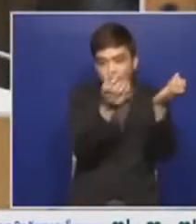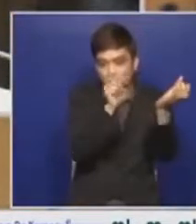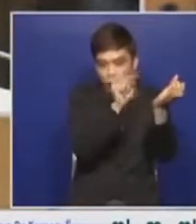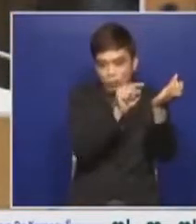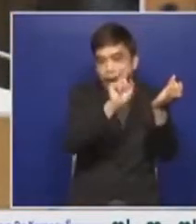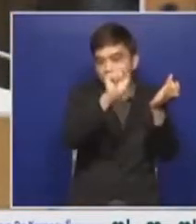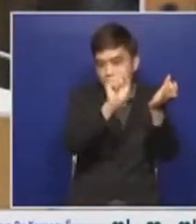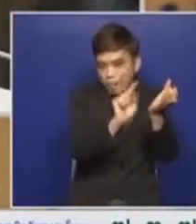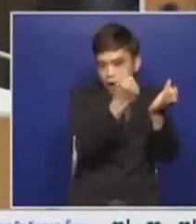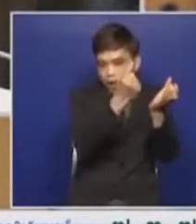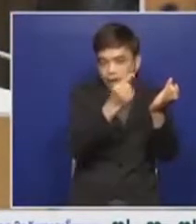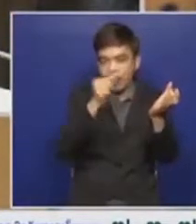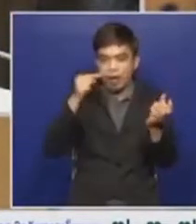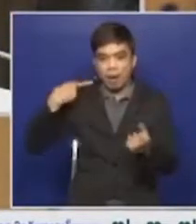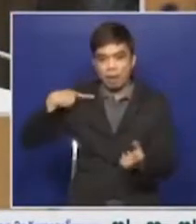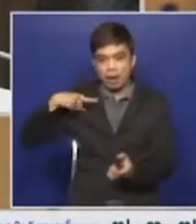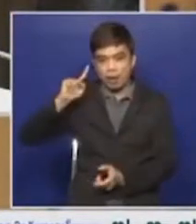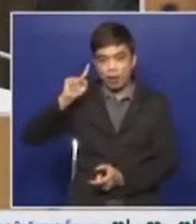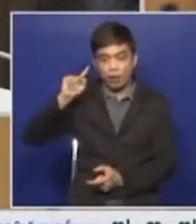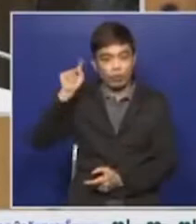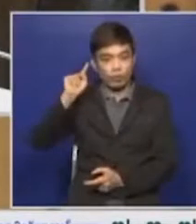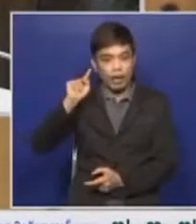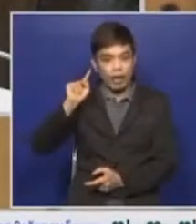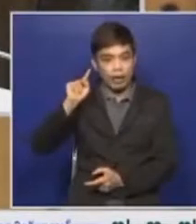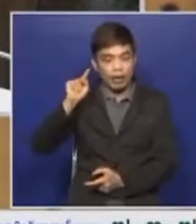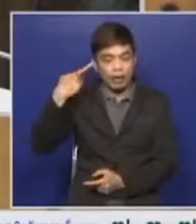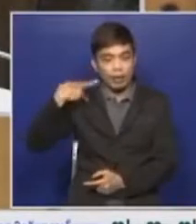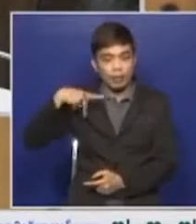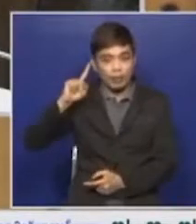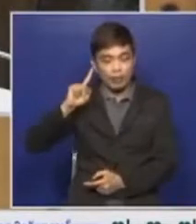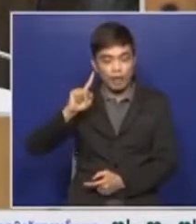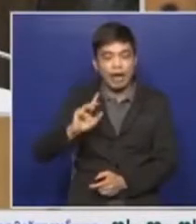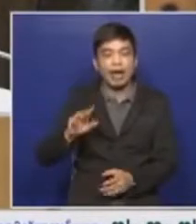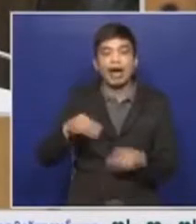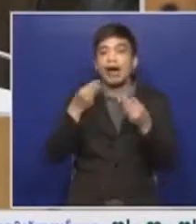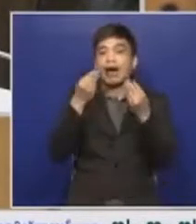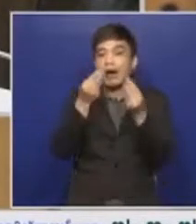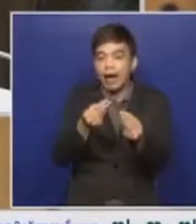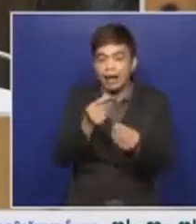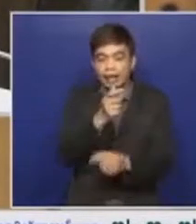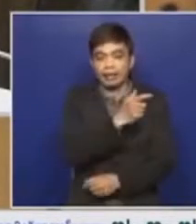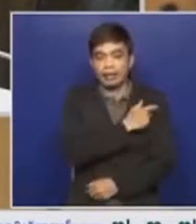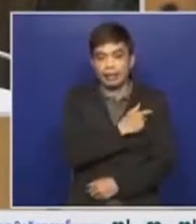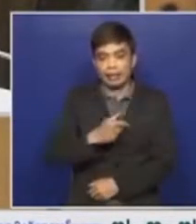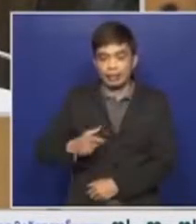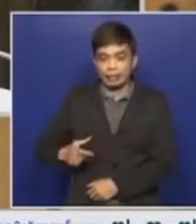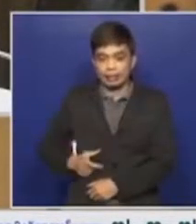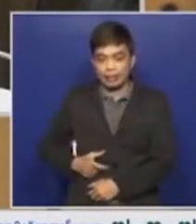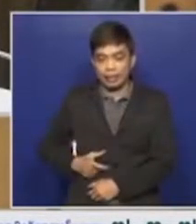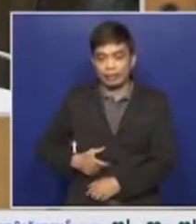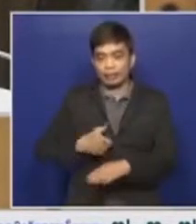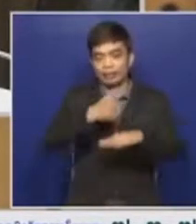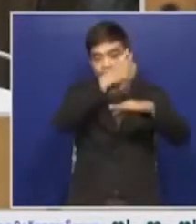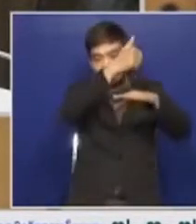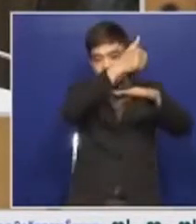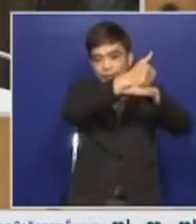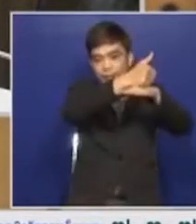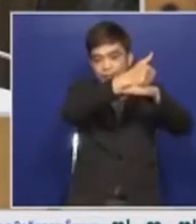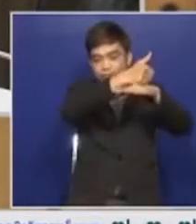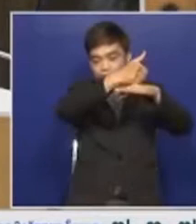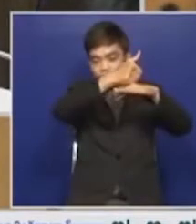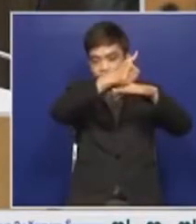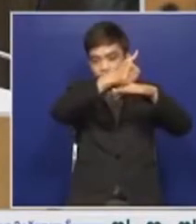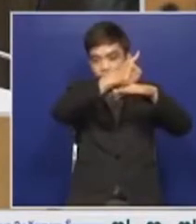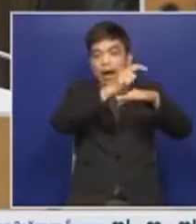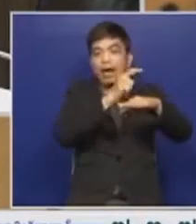คือจะต้องนำไปสู่การสร้างระบอบประชาธิปไตยที่พระมหากษัตริย์อยู่ใต้รัฐธรรมนูญอย่างแท้